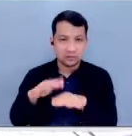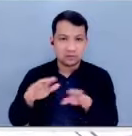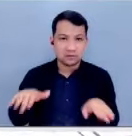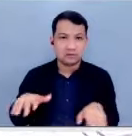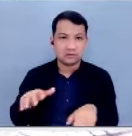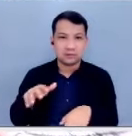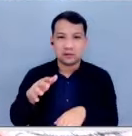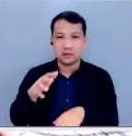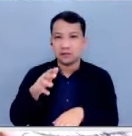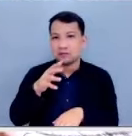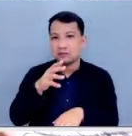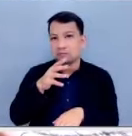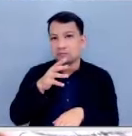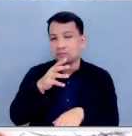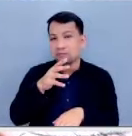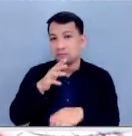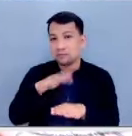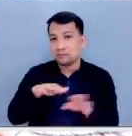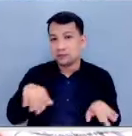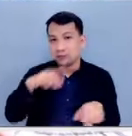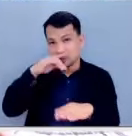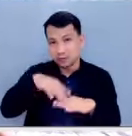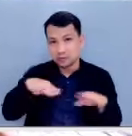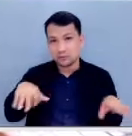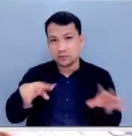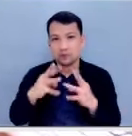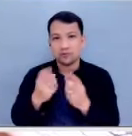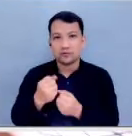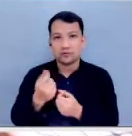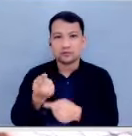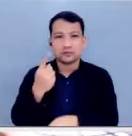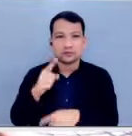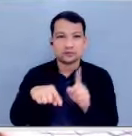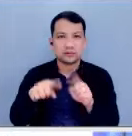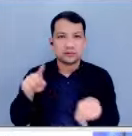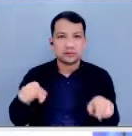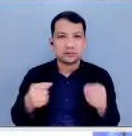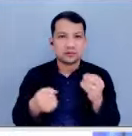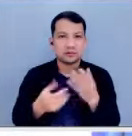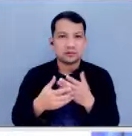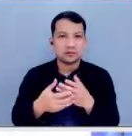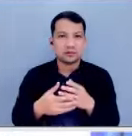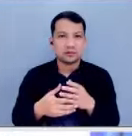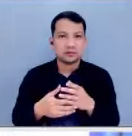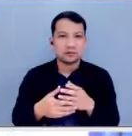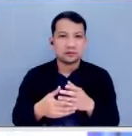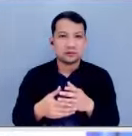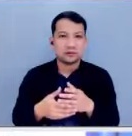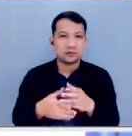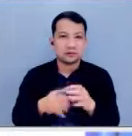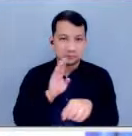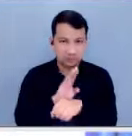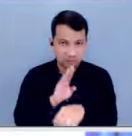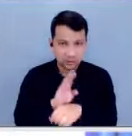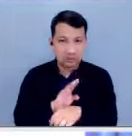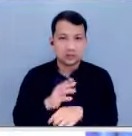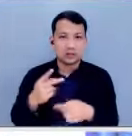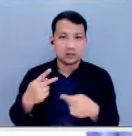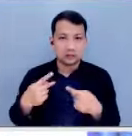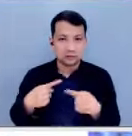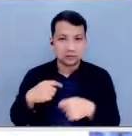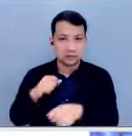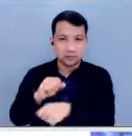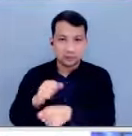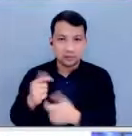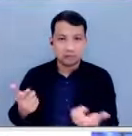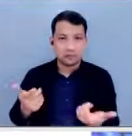yung workshops nyo? The workshop po, meron kami iba-ibang rates. Meron kasing workshop na pang-business. Uh-oh. And meron namang workshop na for